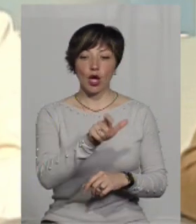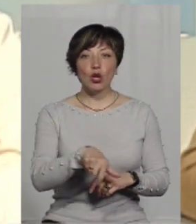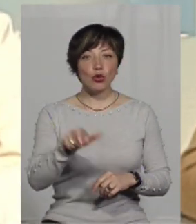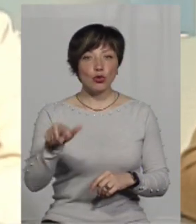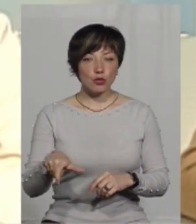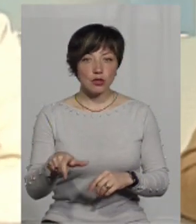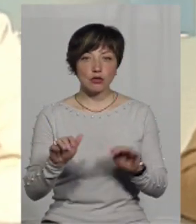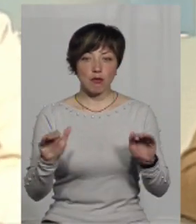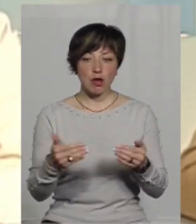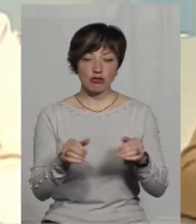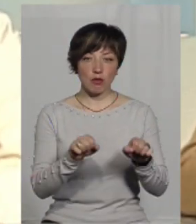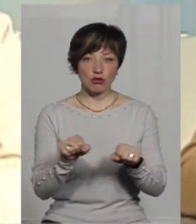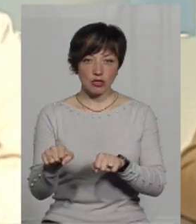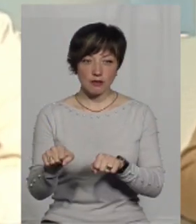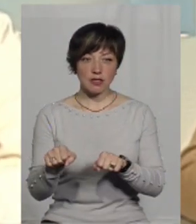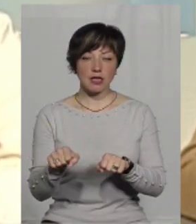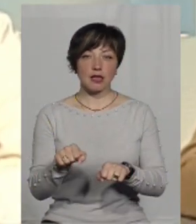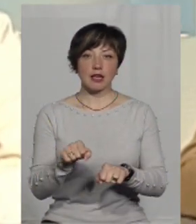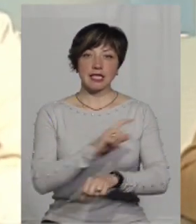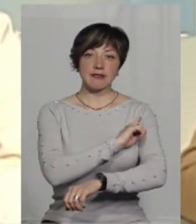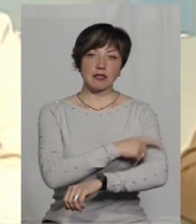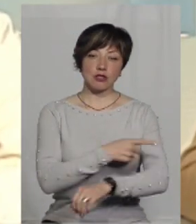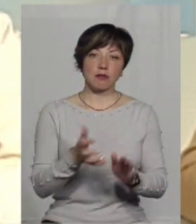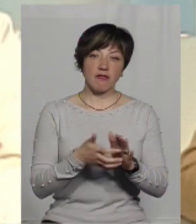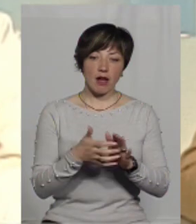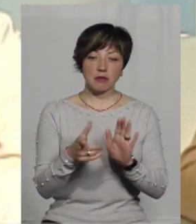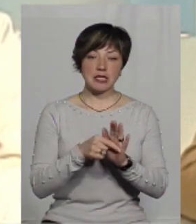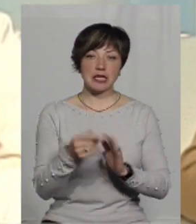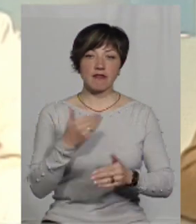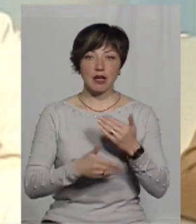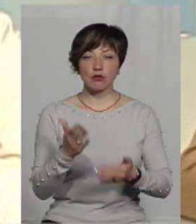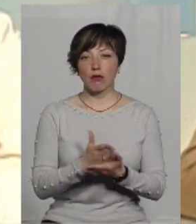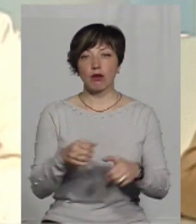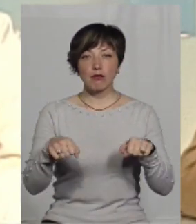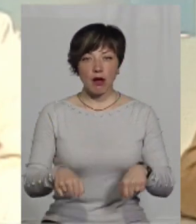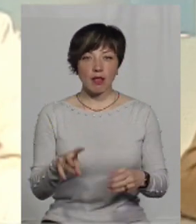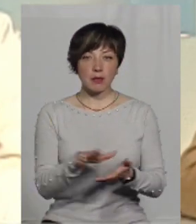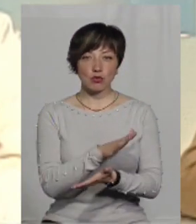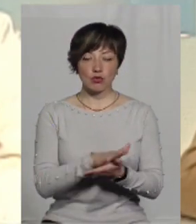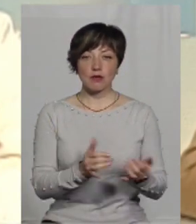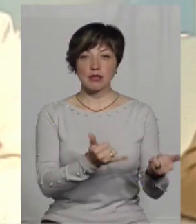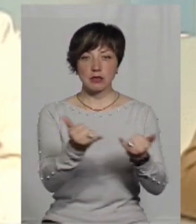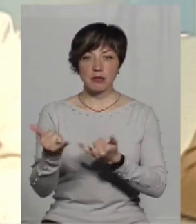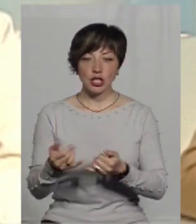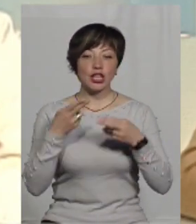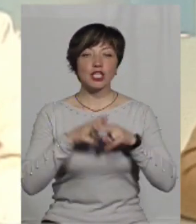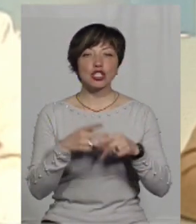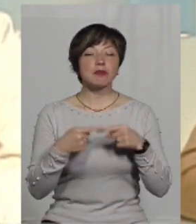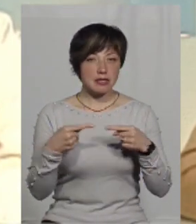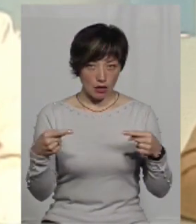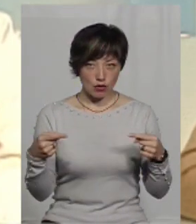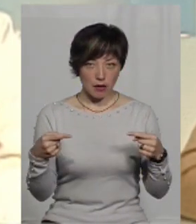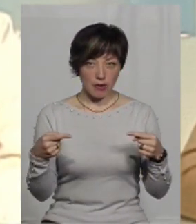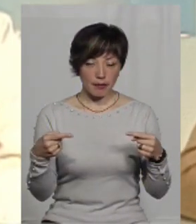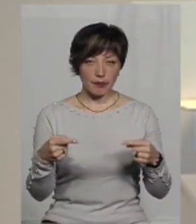з обмеженими можливостями, з фізичними вадами, з інвалідністю мають право на безкоштовне забезпечення їх технічними